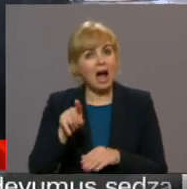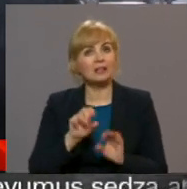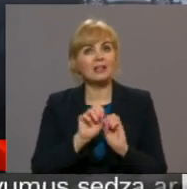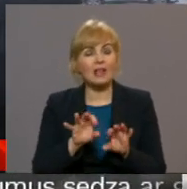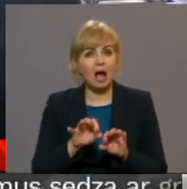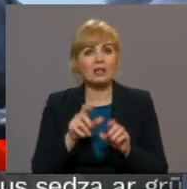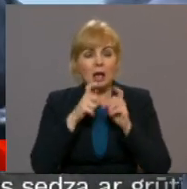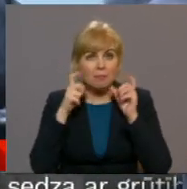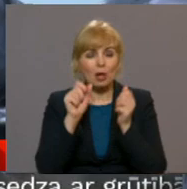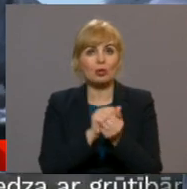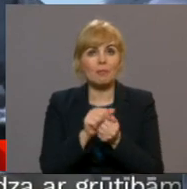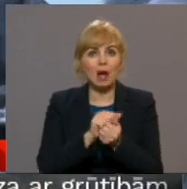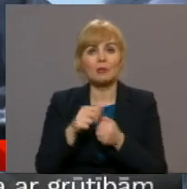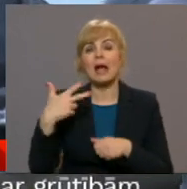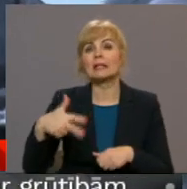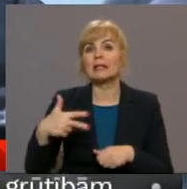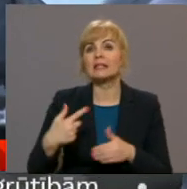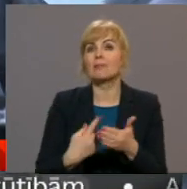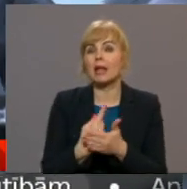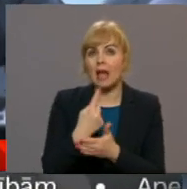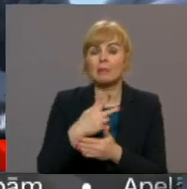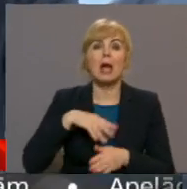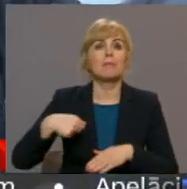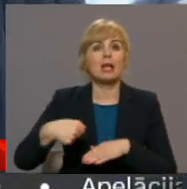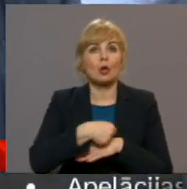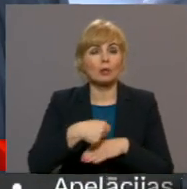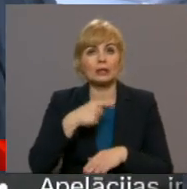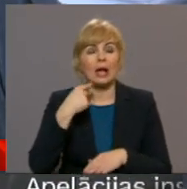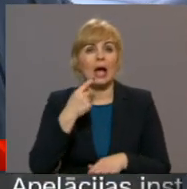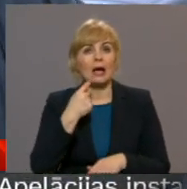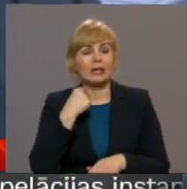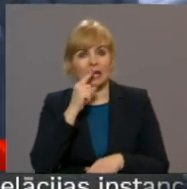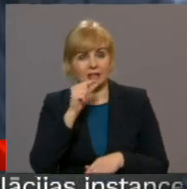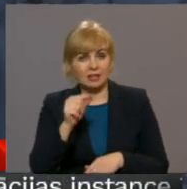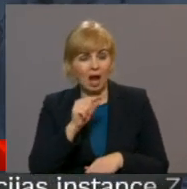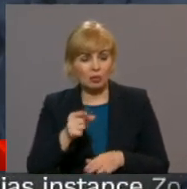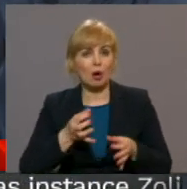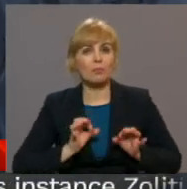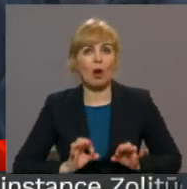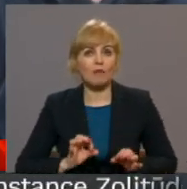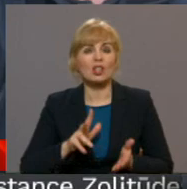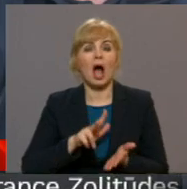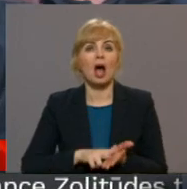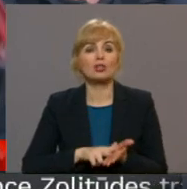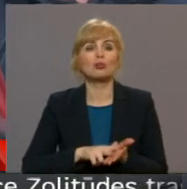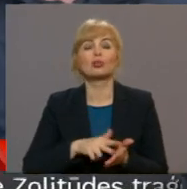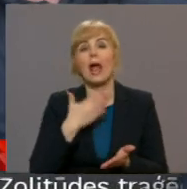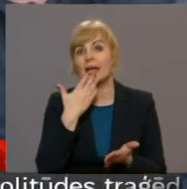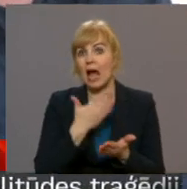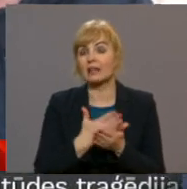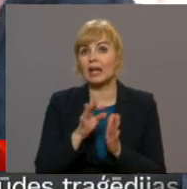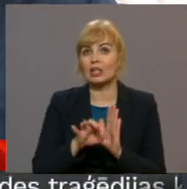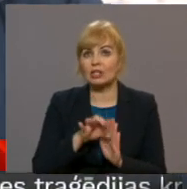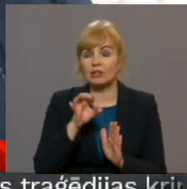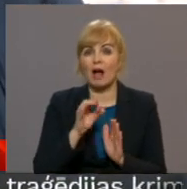masku mazgā 30 grādu temperatūrā un pēc tam to gludina. Rīgas Stradiņa universitātes asociētais profesors Ivars Svanadziņš gan ieteikt